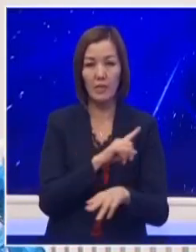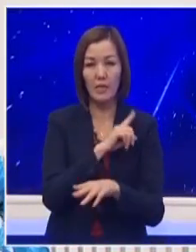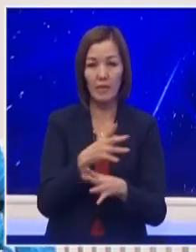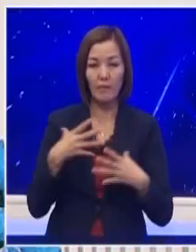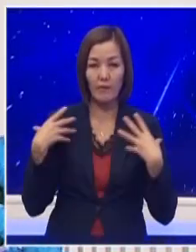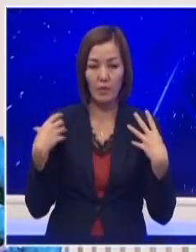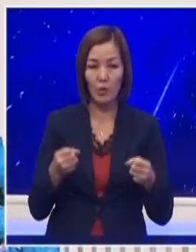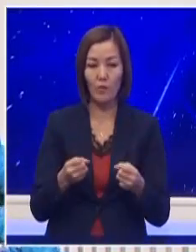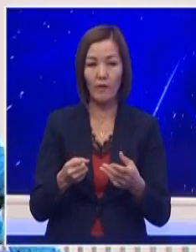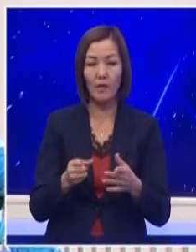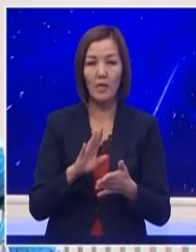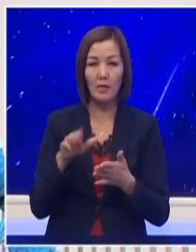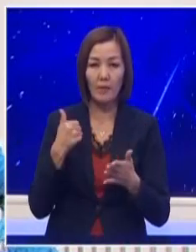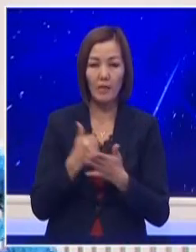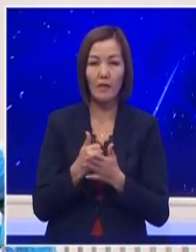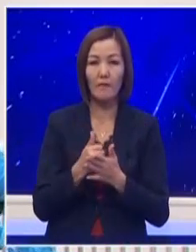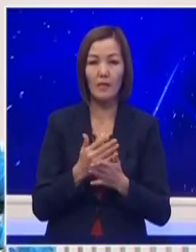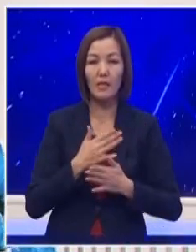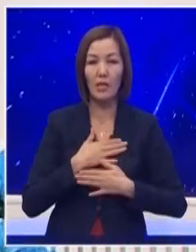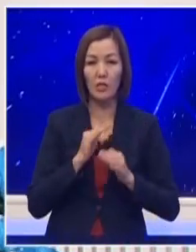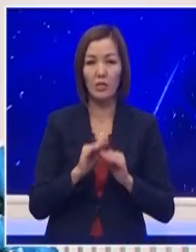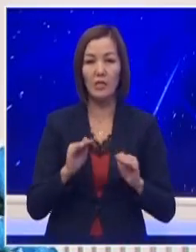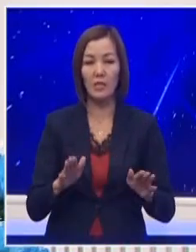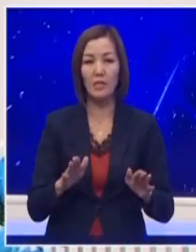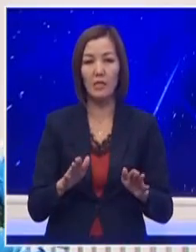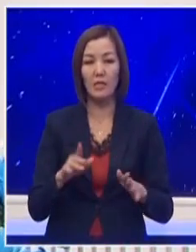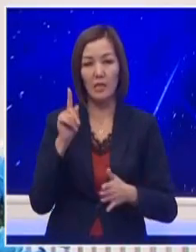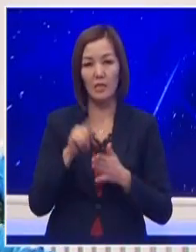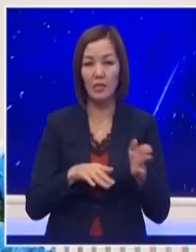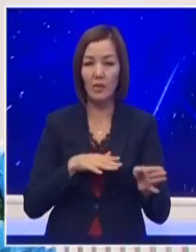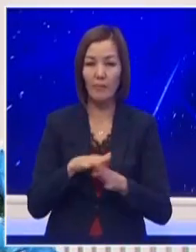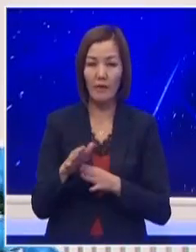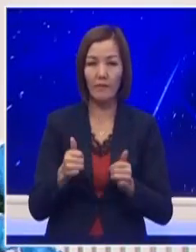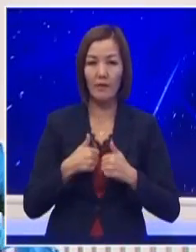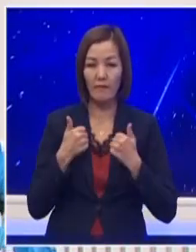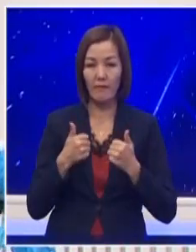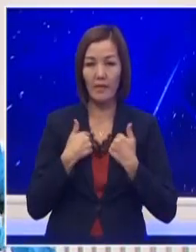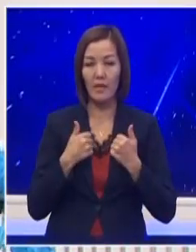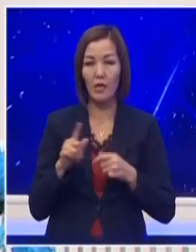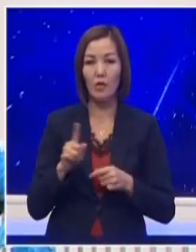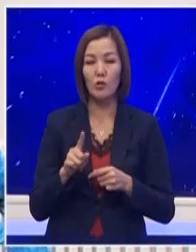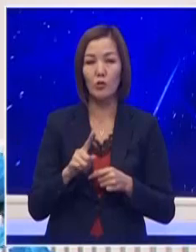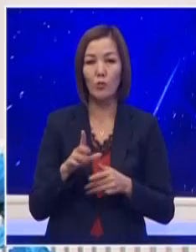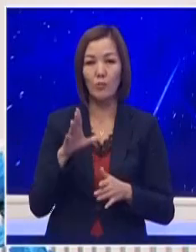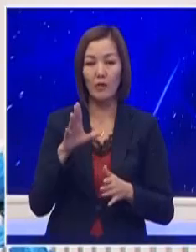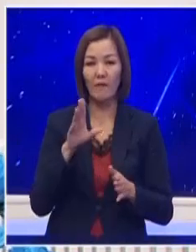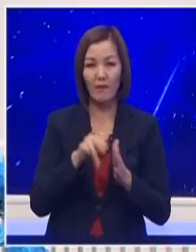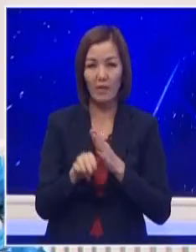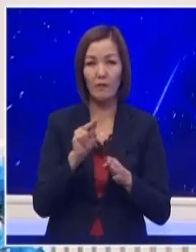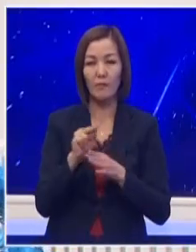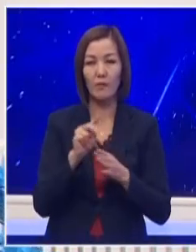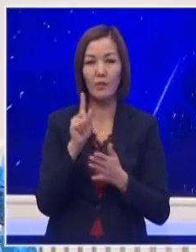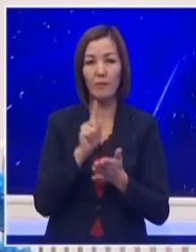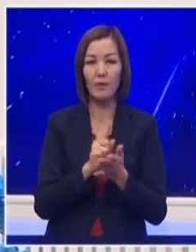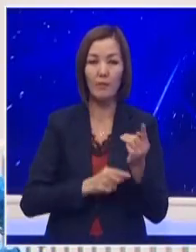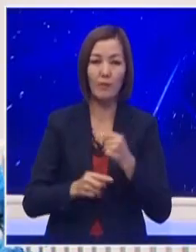здоровья Самое главное чтобы наши дети оправдывали наши надежды чтобы все что мы в них вкладываем обязательно